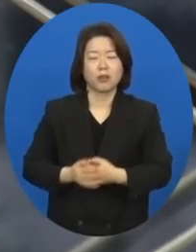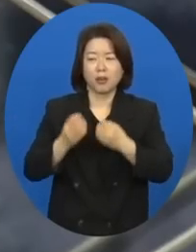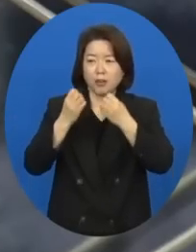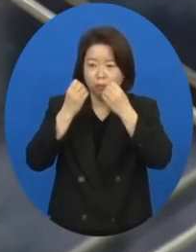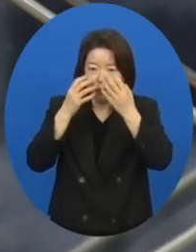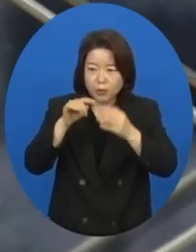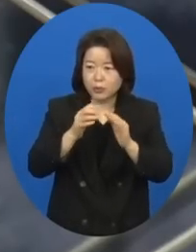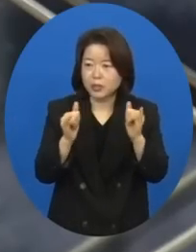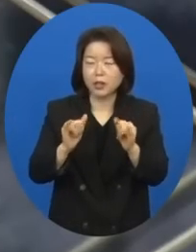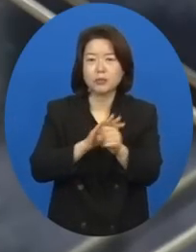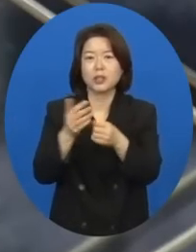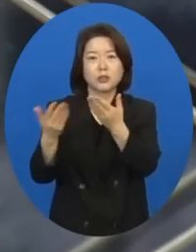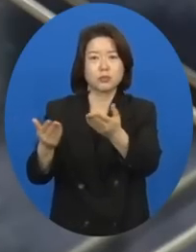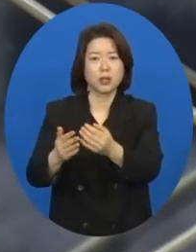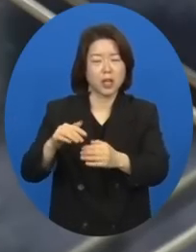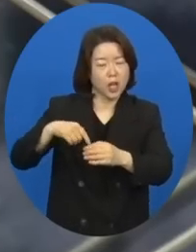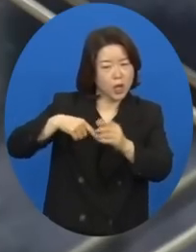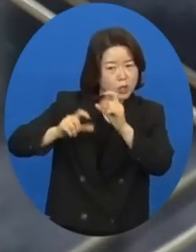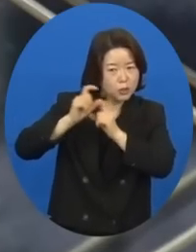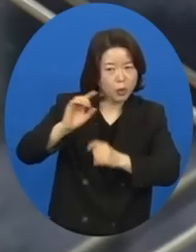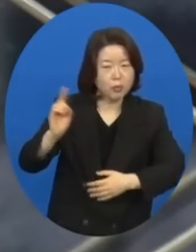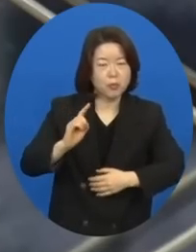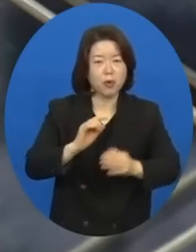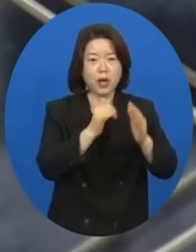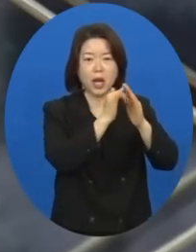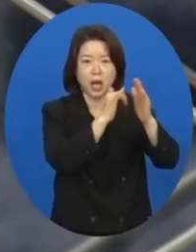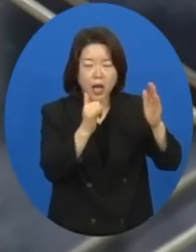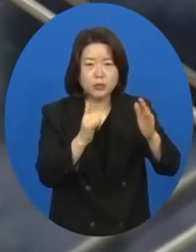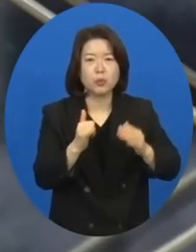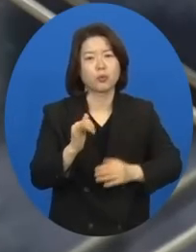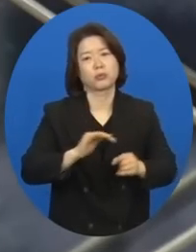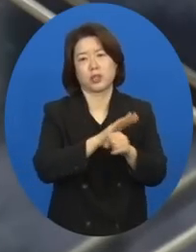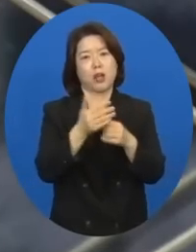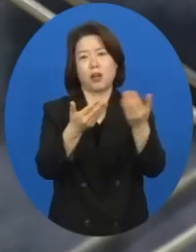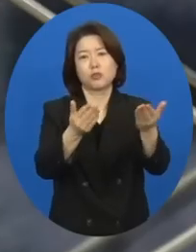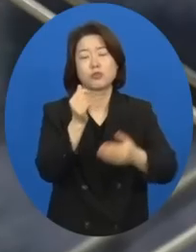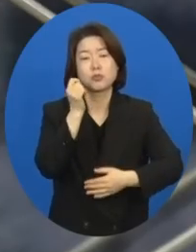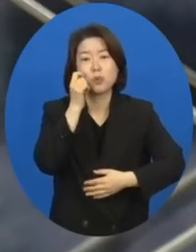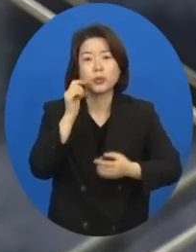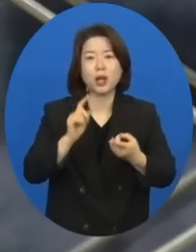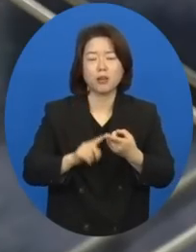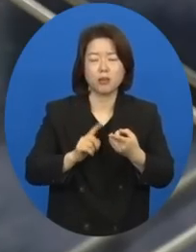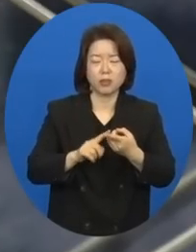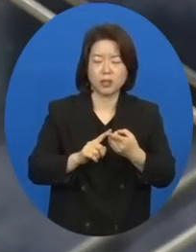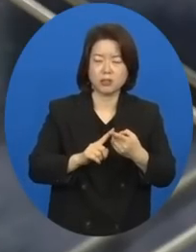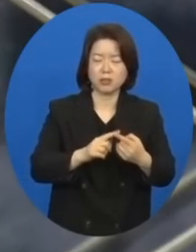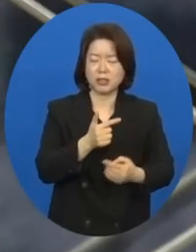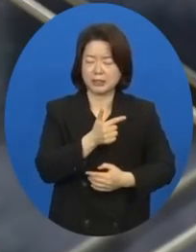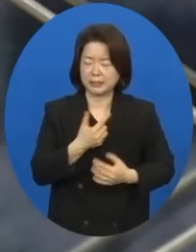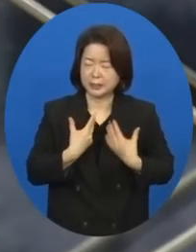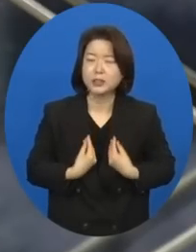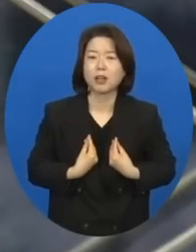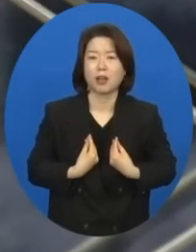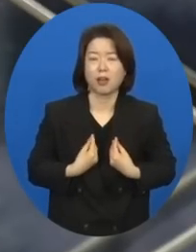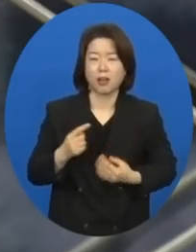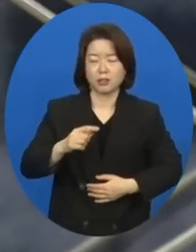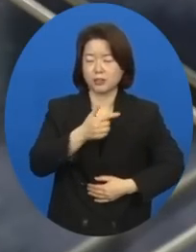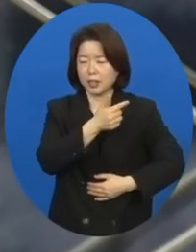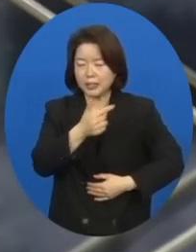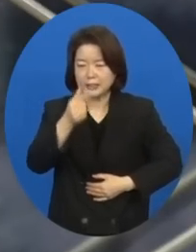나아가 부모와 가족을 사랑하지 못해서 그렇게 큰 좌절이고 그게 그렇게 큰